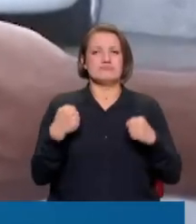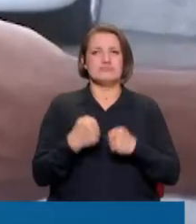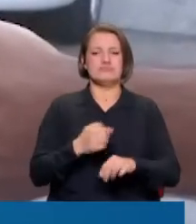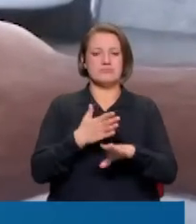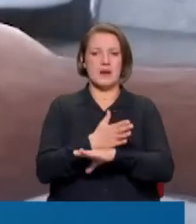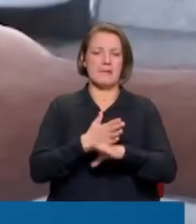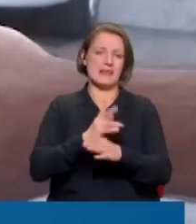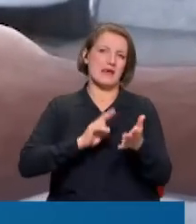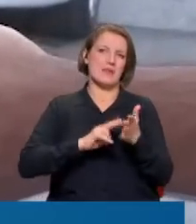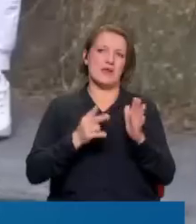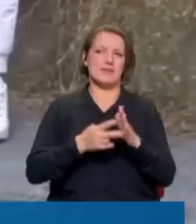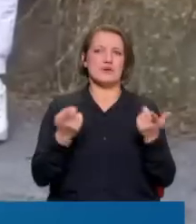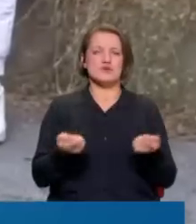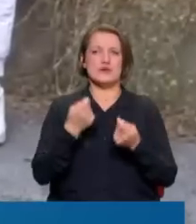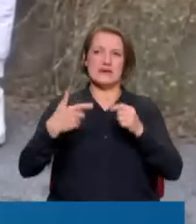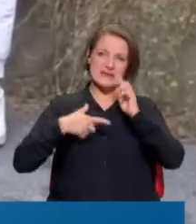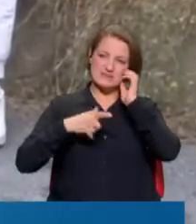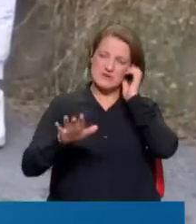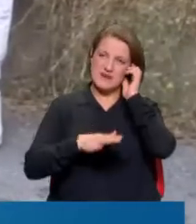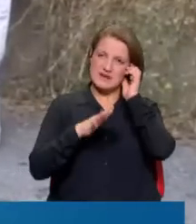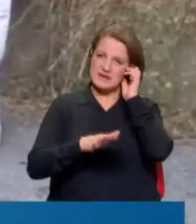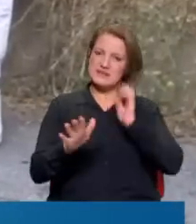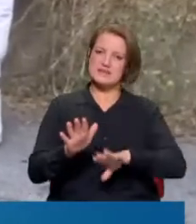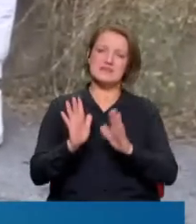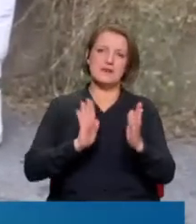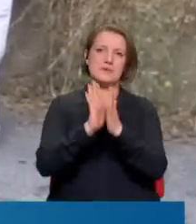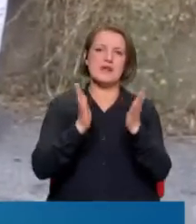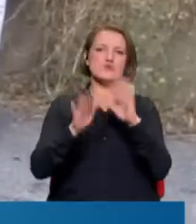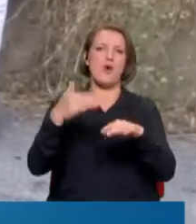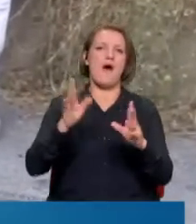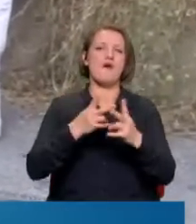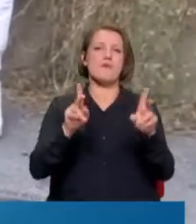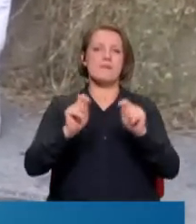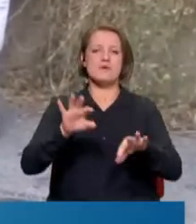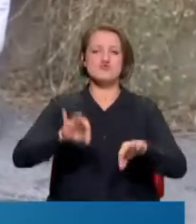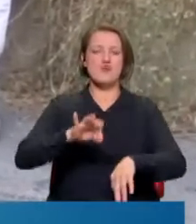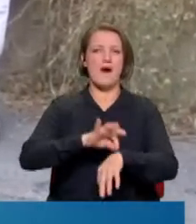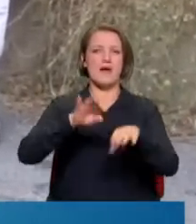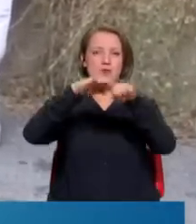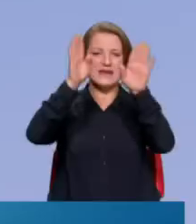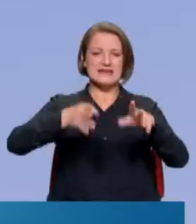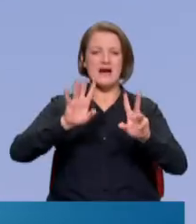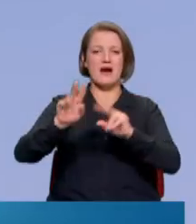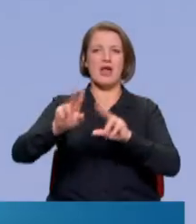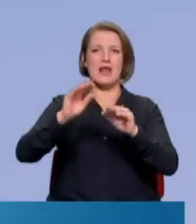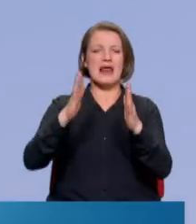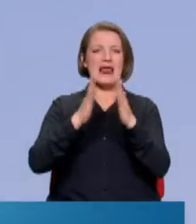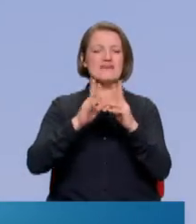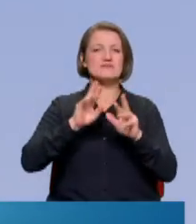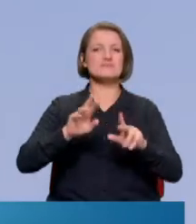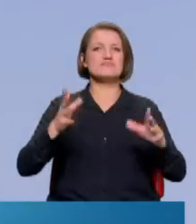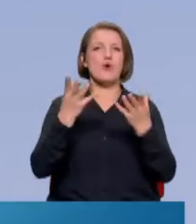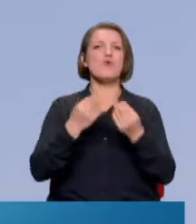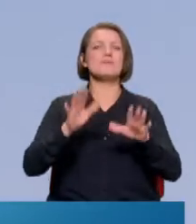kuru ekmekle idare etmeye çalıştık İzmir Valiliği de tepkiler sonrası açıklama yaptı şu an konteynerlerde kalanlar evleri hasarlı